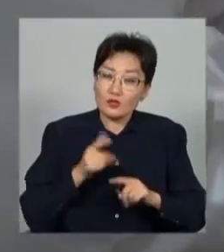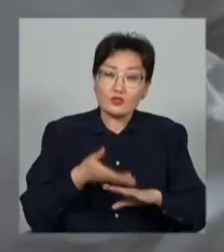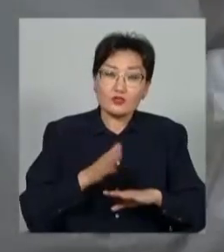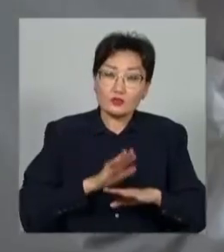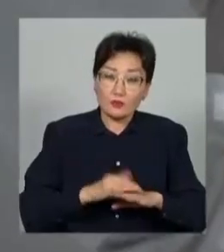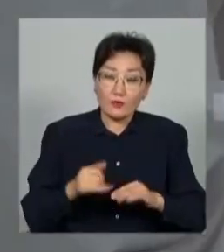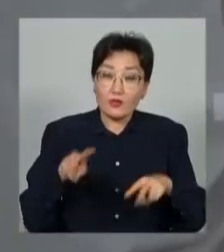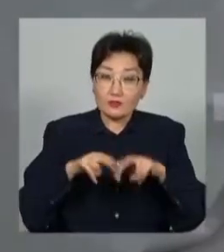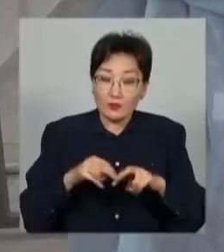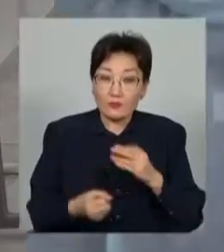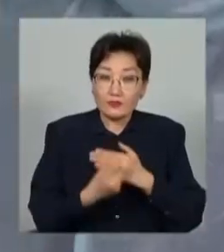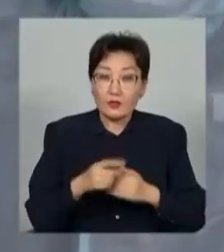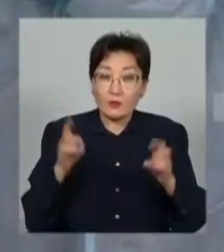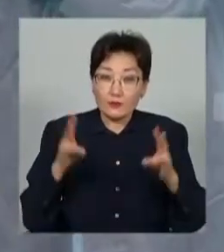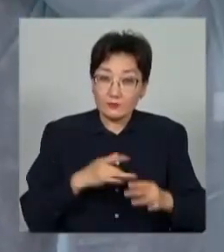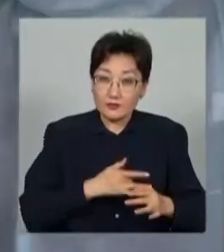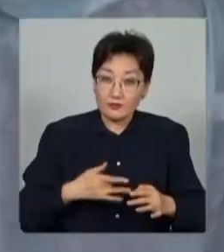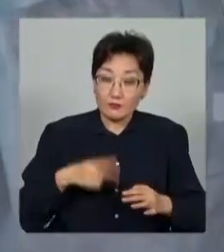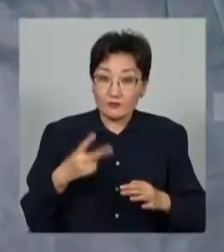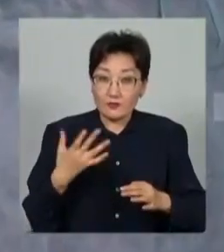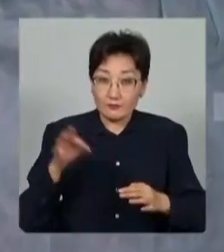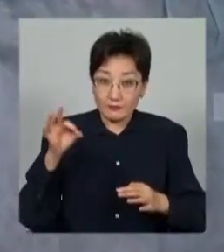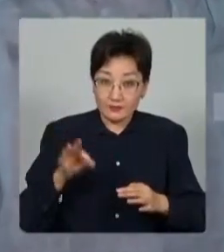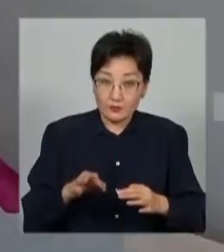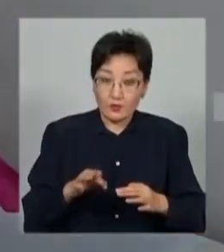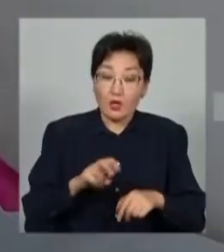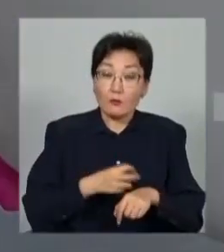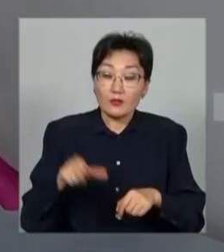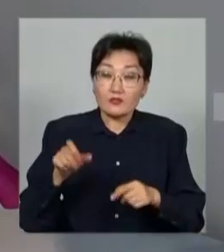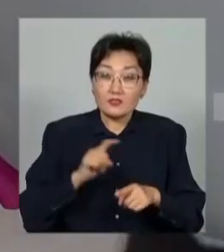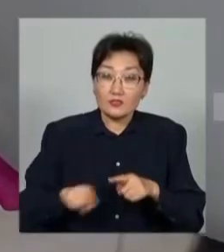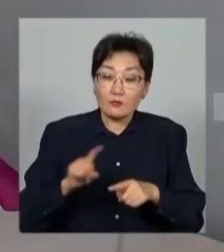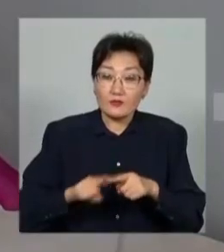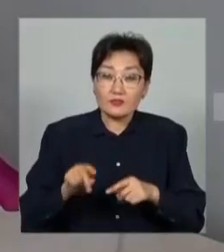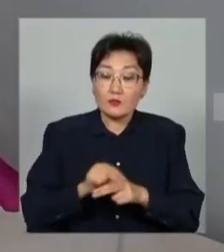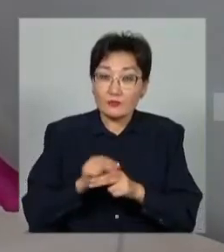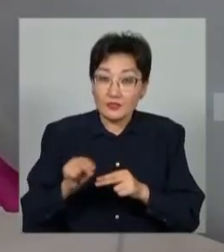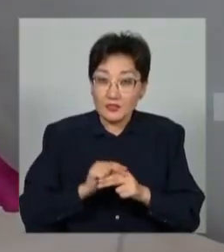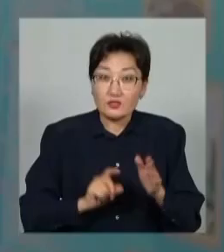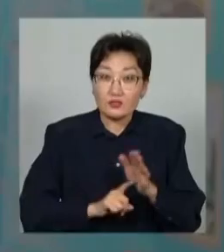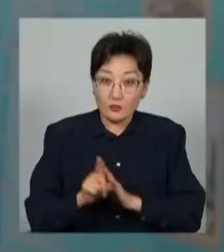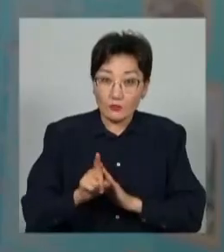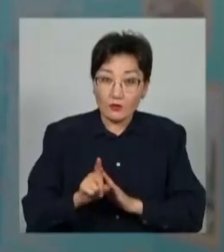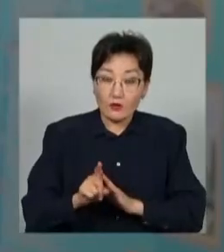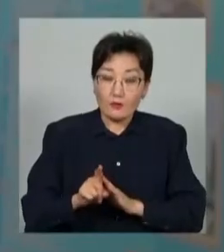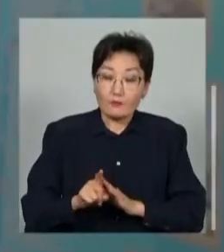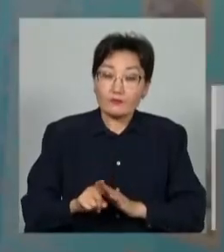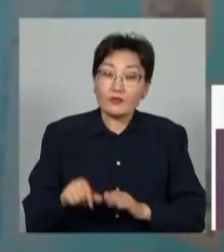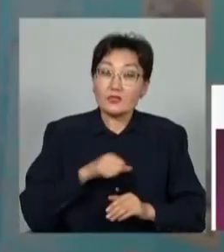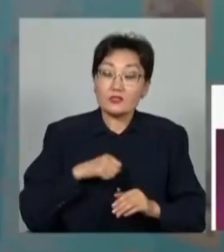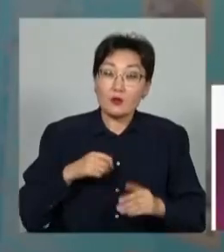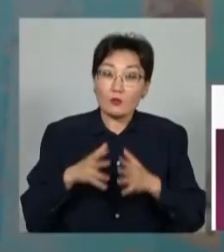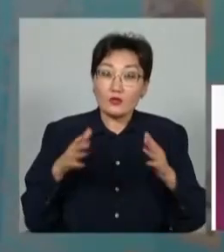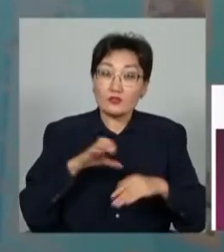тяжелым обследование выявило поражение легких на 25 процентов врачи немедля приступили к интенсивной терапии бесспорная самый